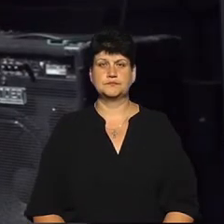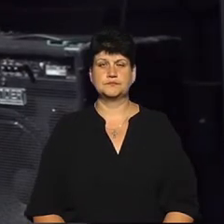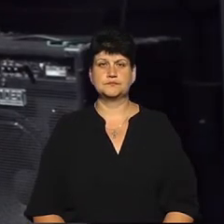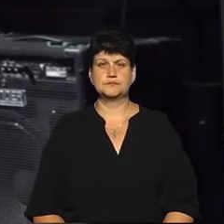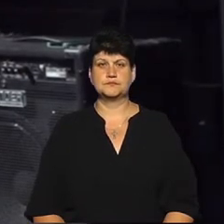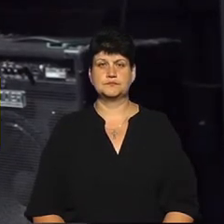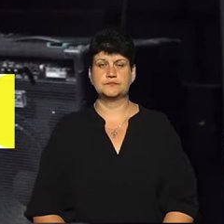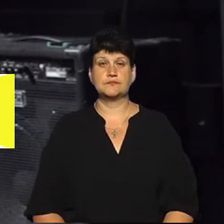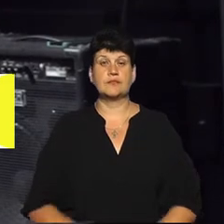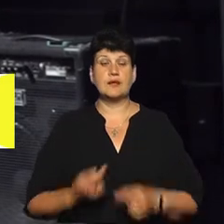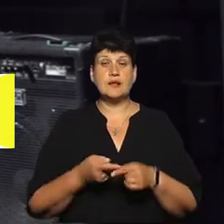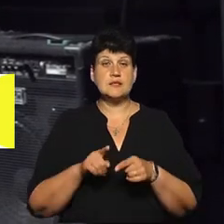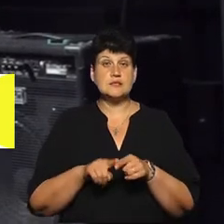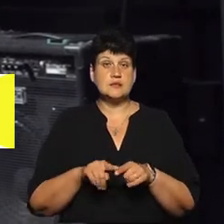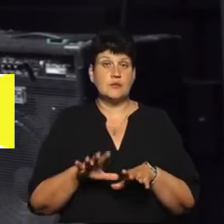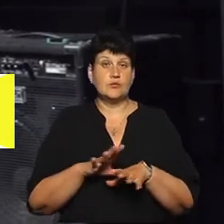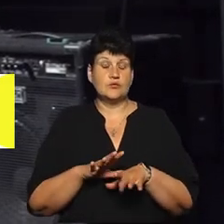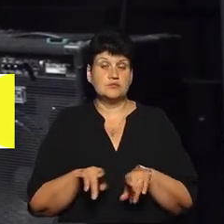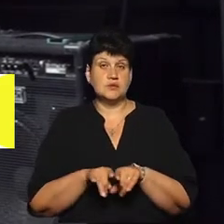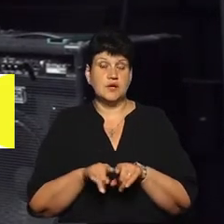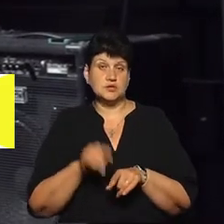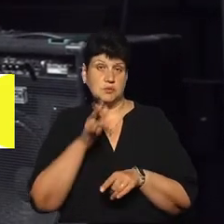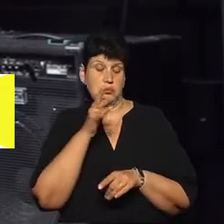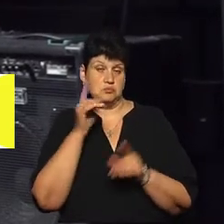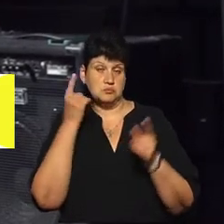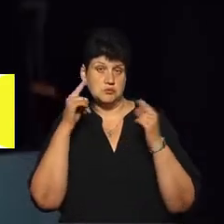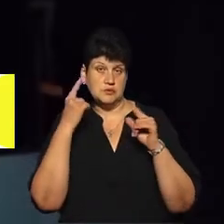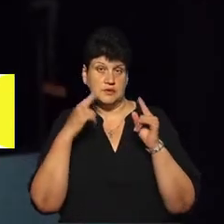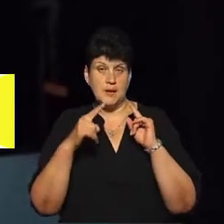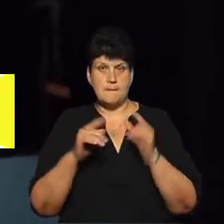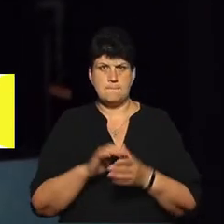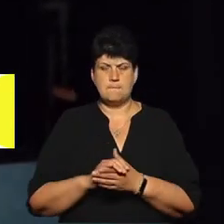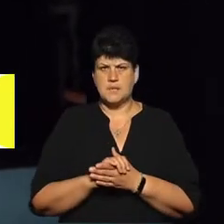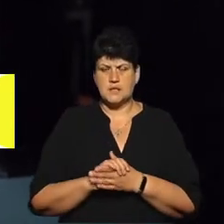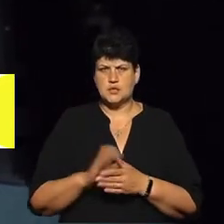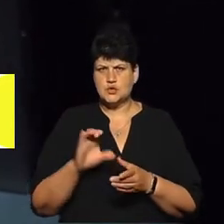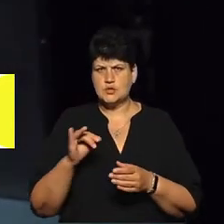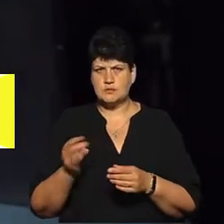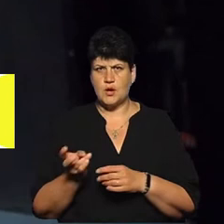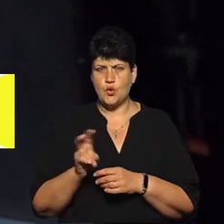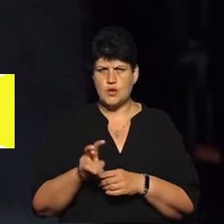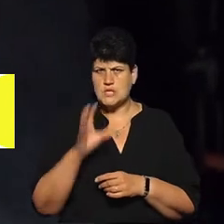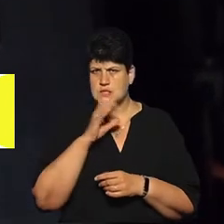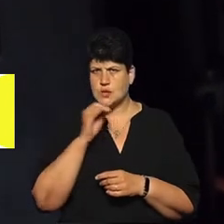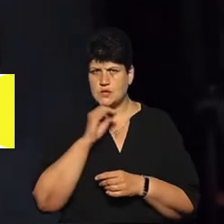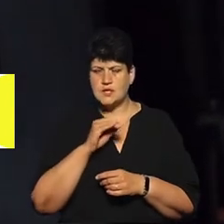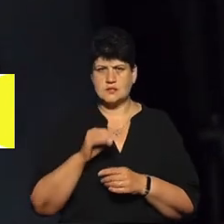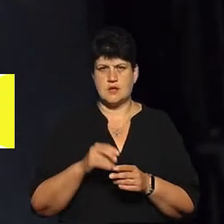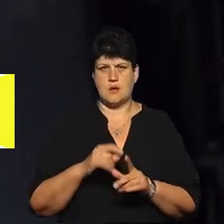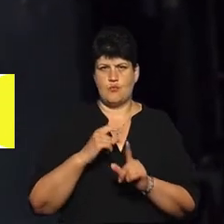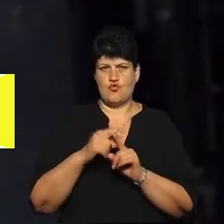Це був наче мультик, де мирний сюжет. Приходять злодії з буквою Z, називають